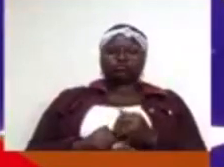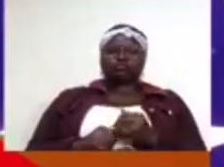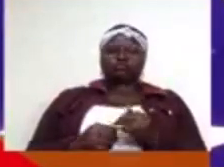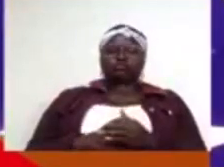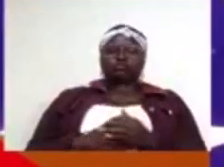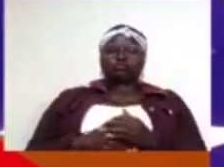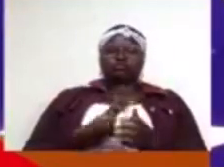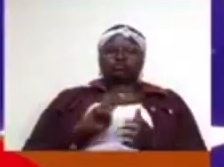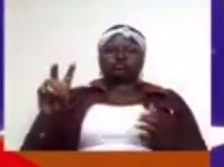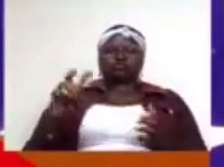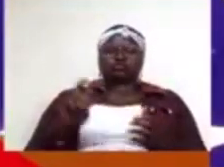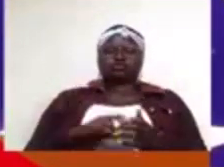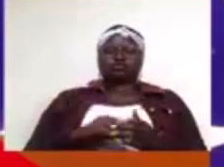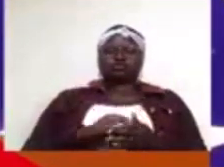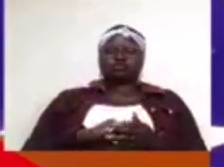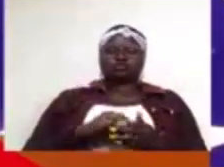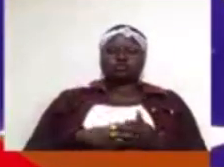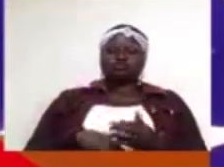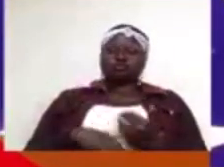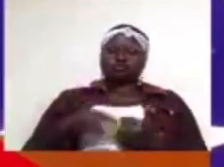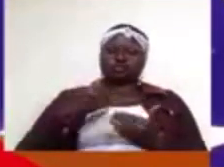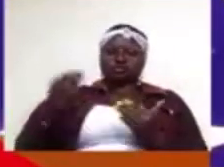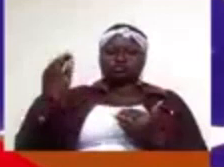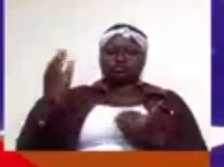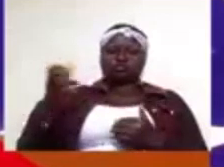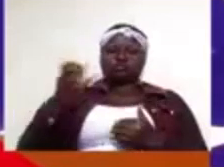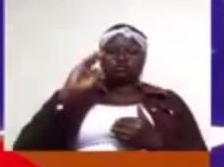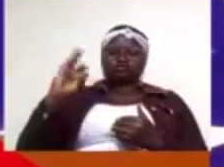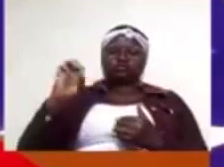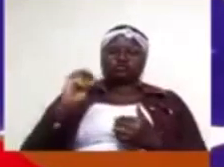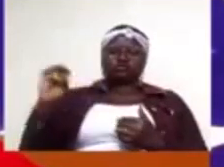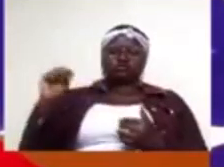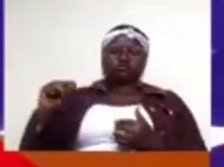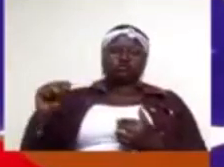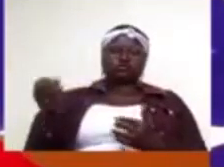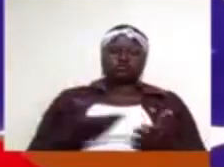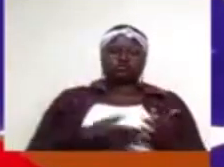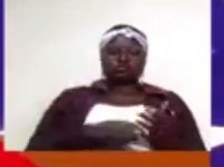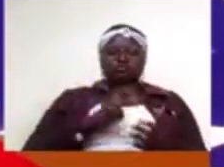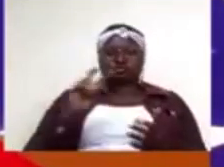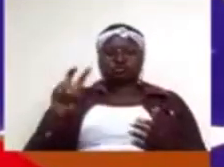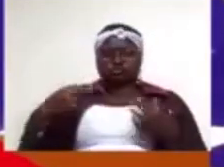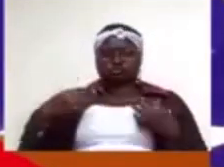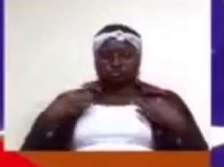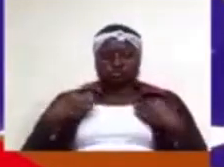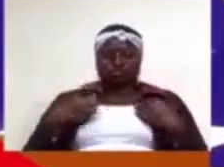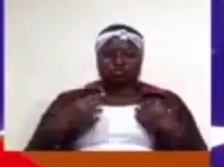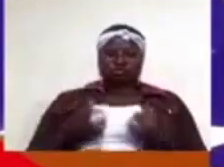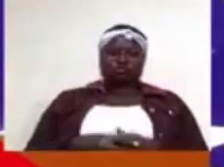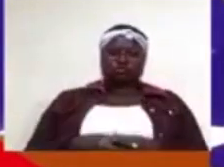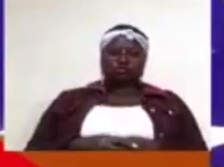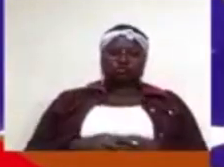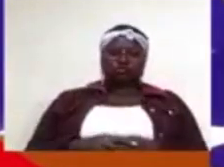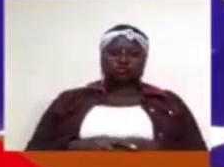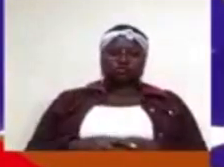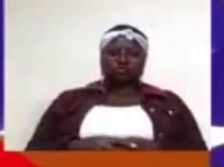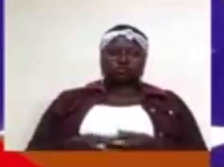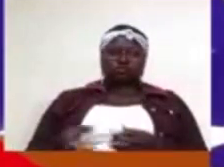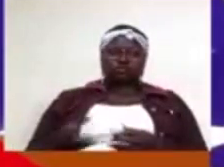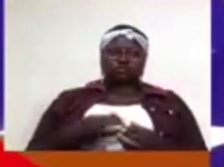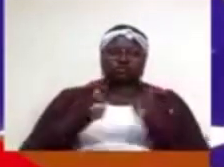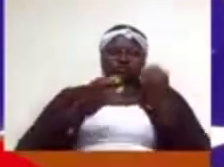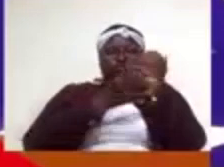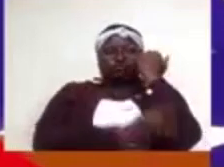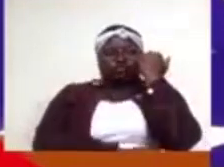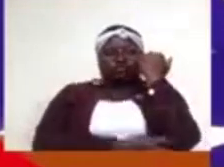na ringi ni uingatagirwo kaingato ni undu wa kwaga fithi wakora na nguo ciaku yani kwanyu ona